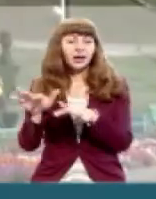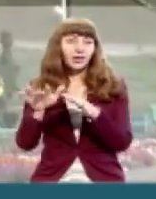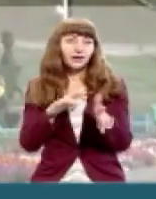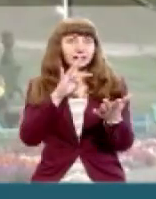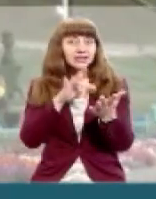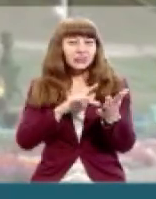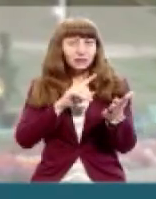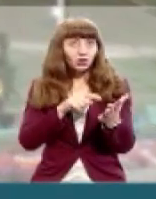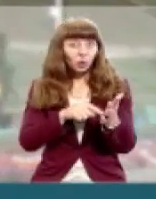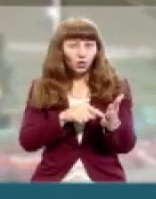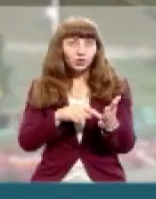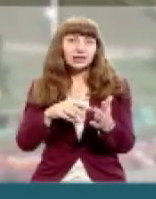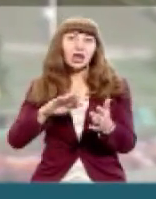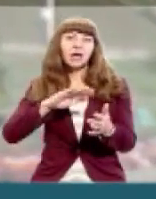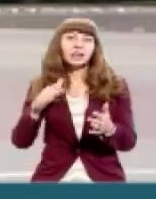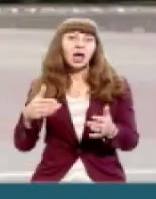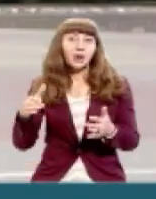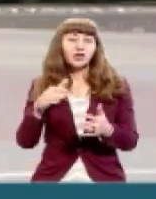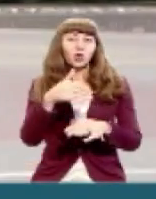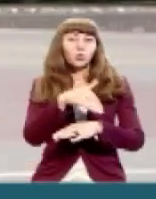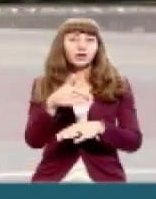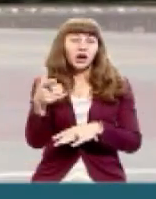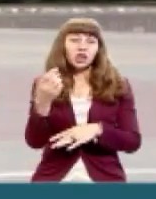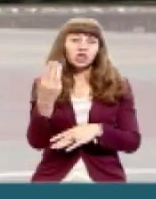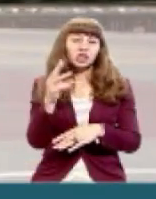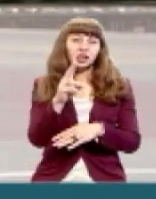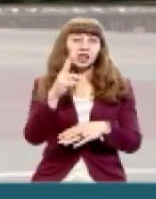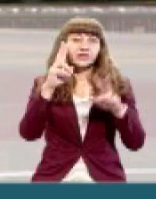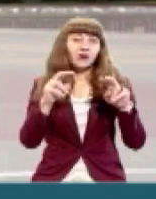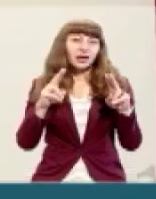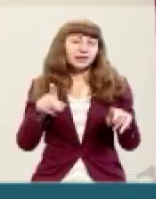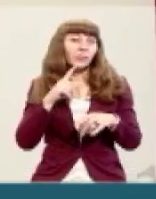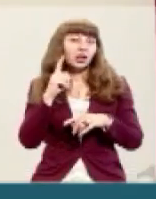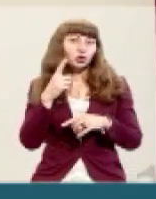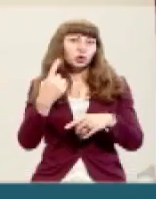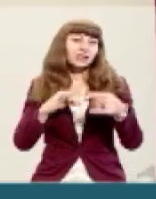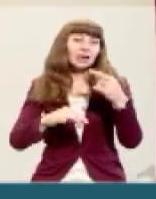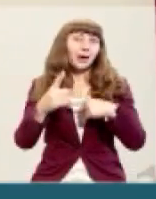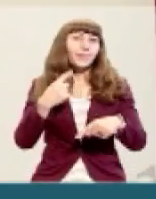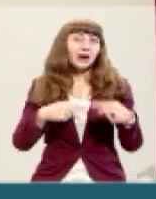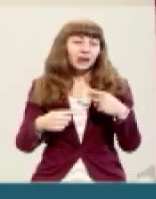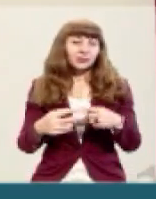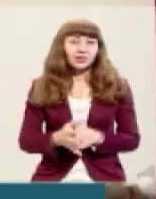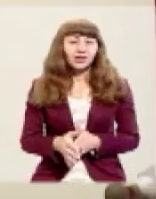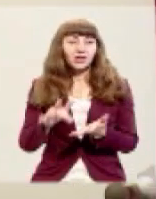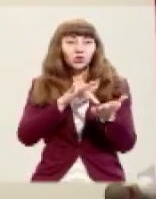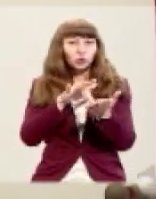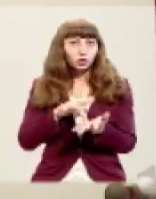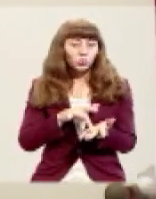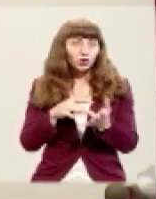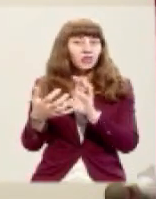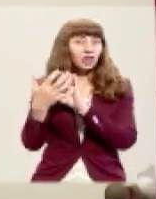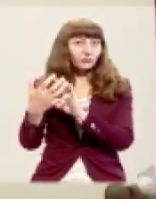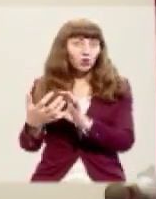көшесінің жағалауы, екіншісі қала орталығынан бастап Жастар сарайы және кері бағытта. Экскурсионные маршруты не только познакомят